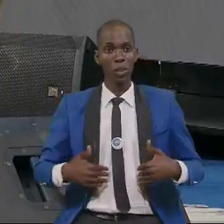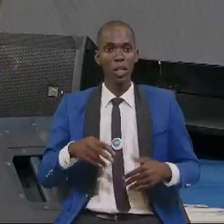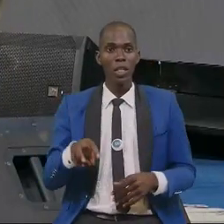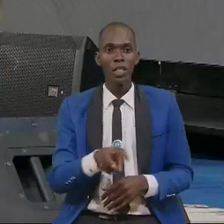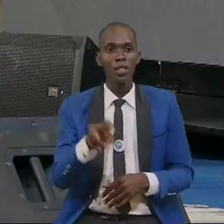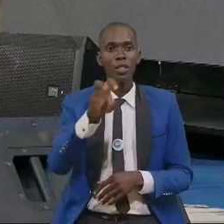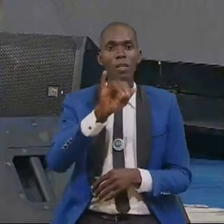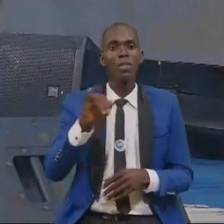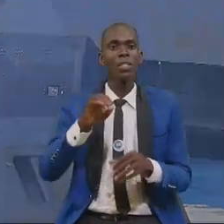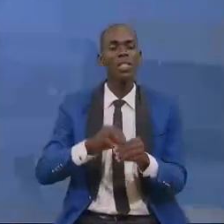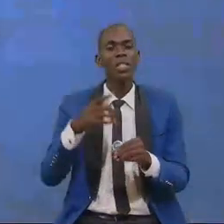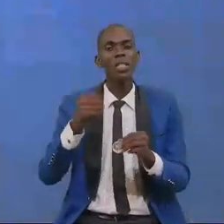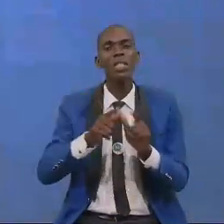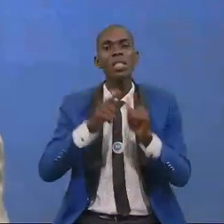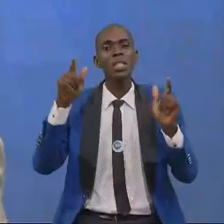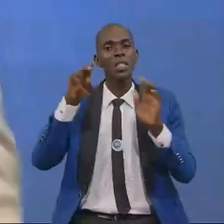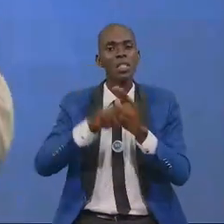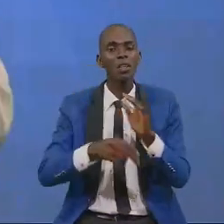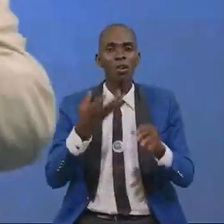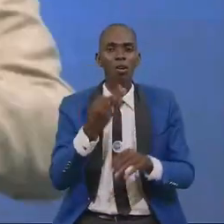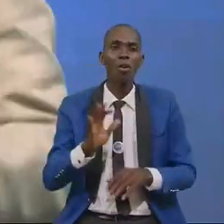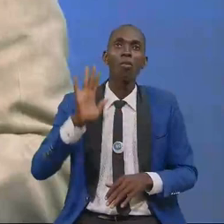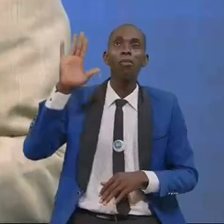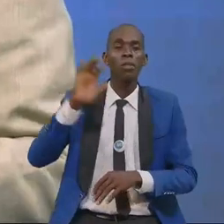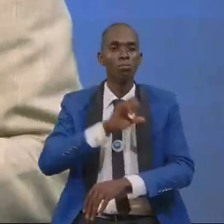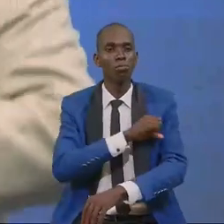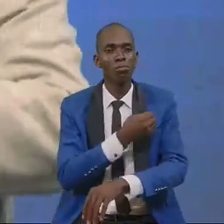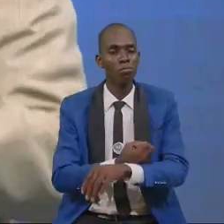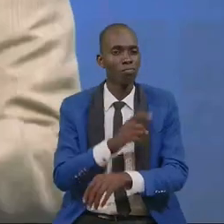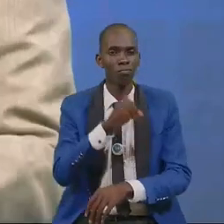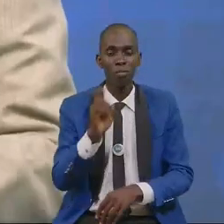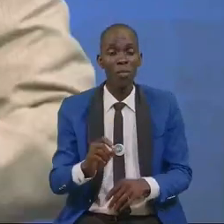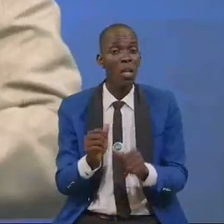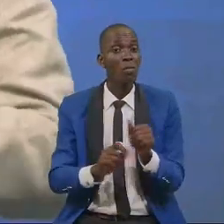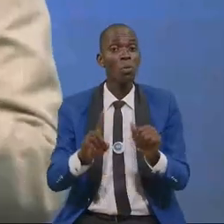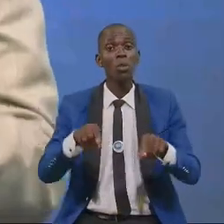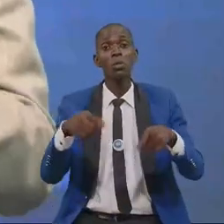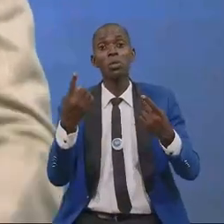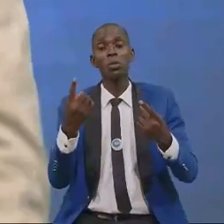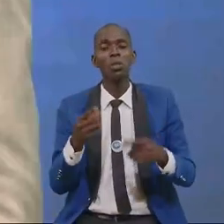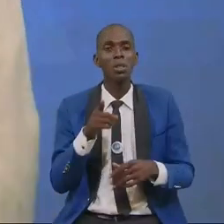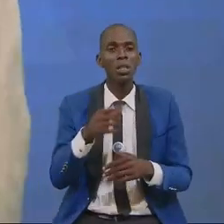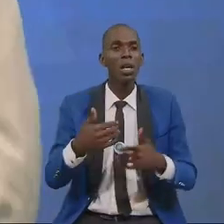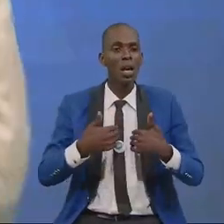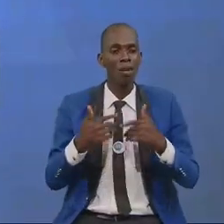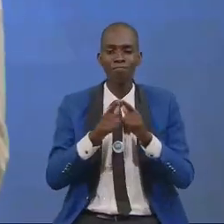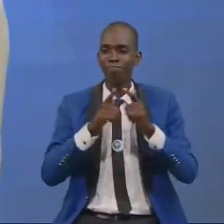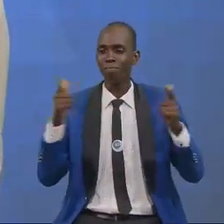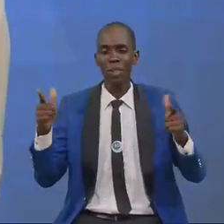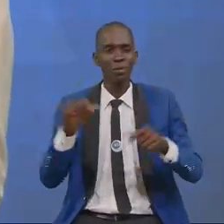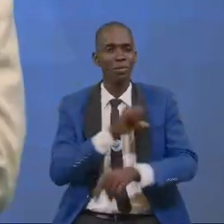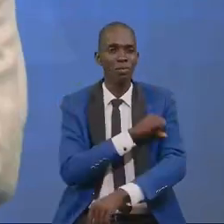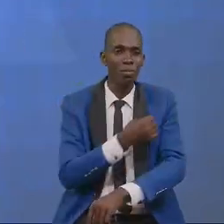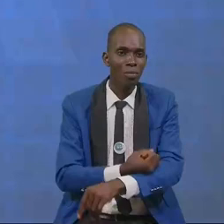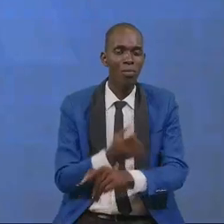éclatant et se redressant avec fierté dans la plénitude de sa force partout il va il y a une grande force qui l'accompagne